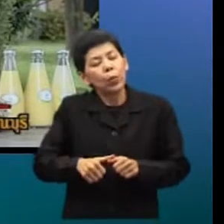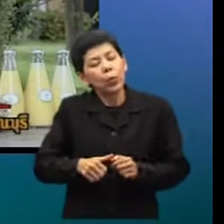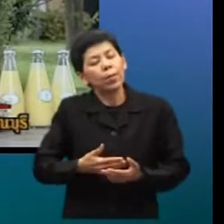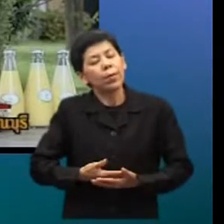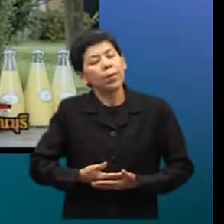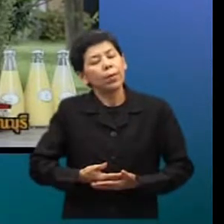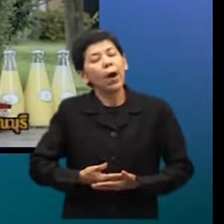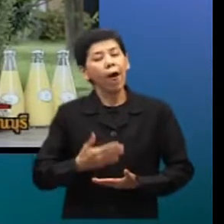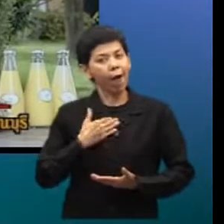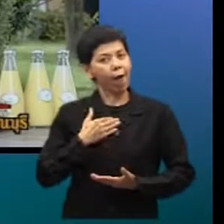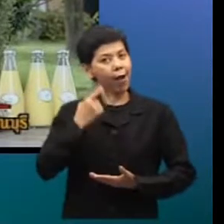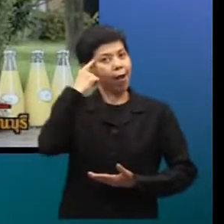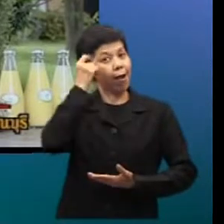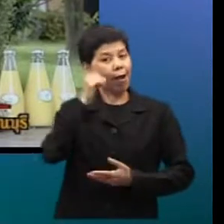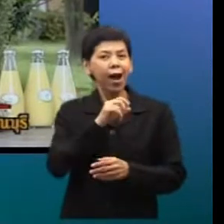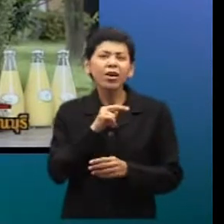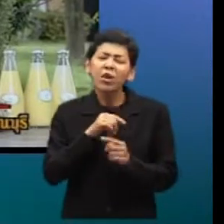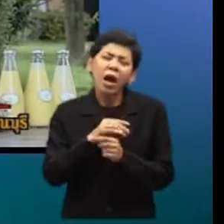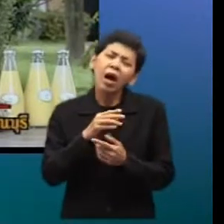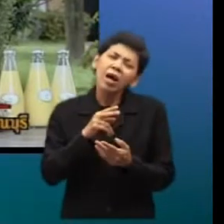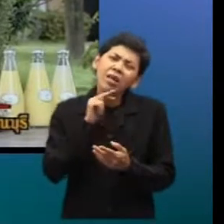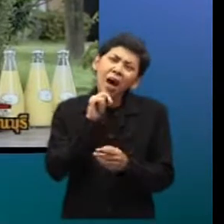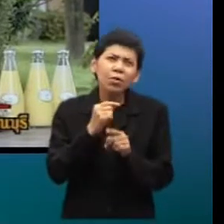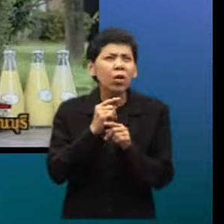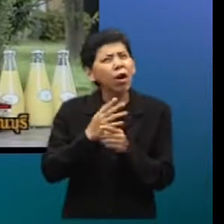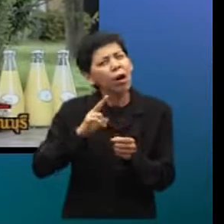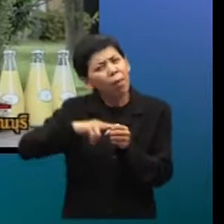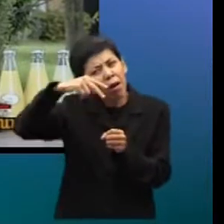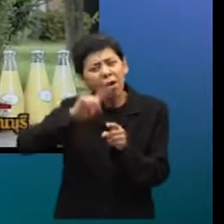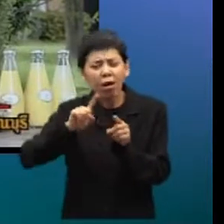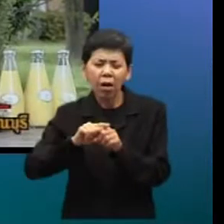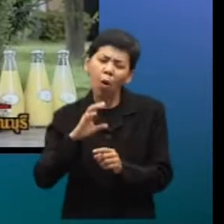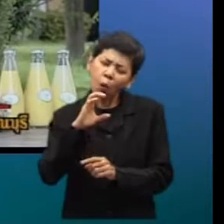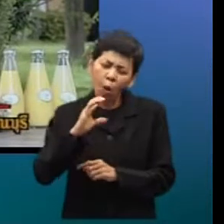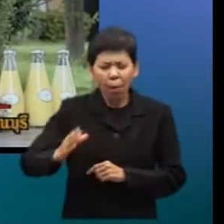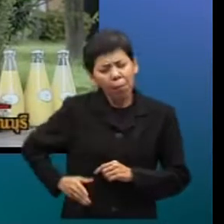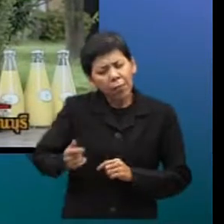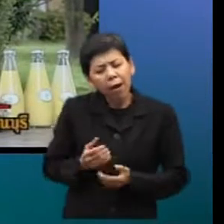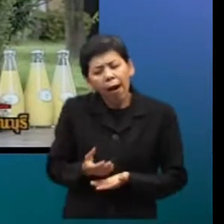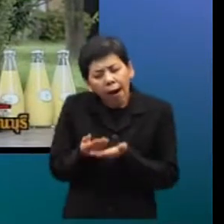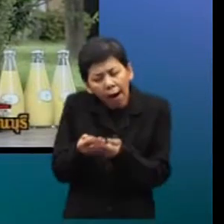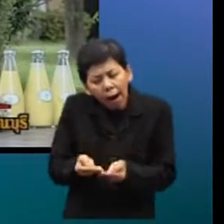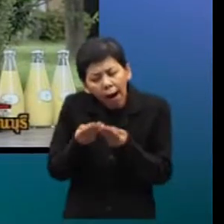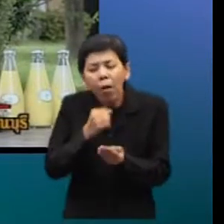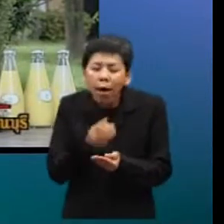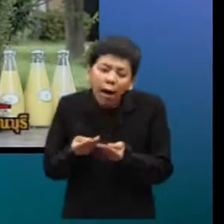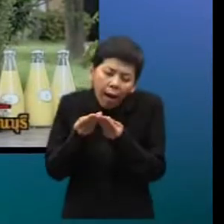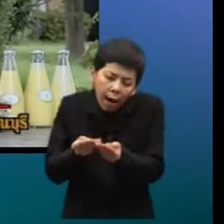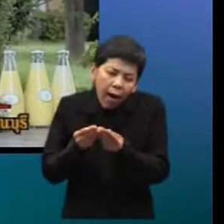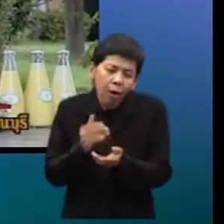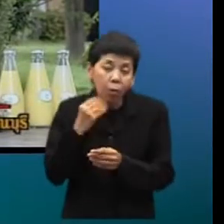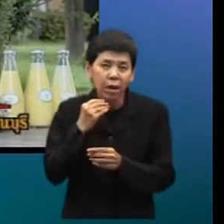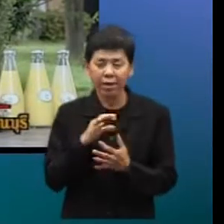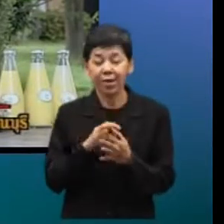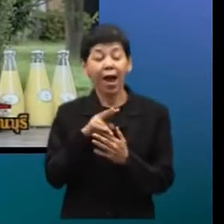ะคะเราก็เอาตัวน้ำเนี่ยเมื่อก่อนเราจะซื้อโค้กซื้อเป๊ปซี่ซื้อน้ำบัตรลมอะไรอย่างเงี้ยค่ะไปถวายหรือไปให้คนแก่